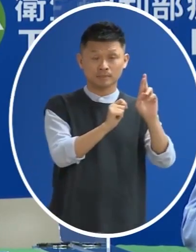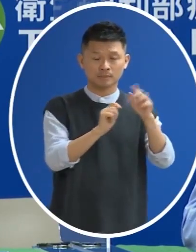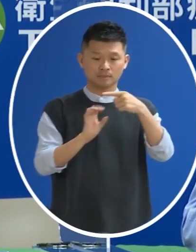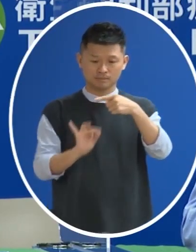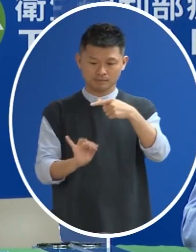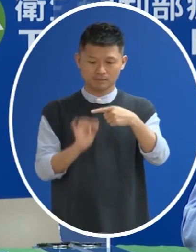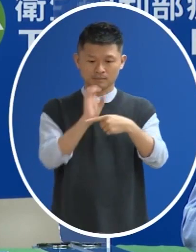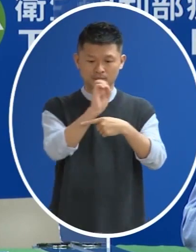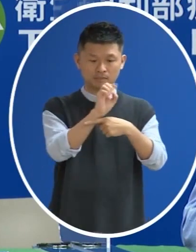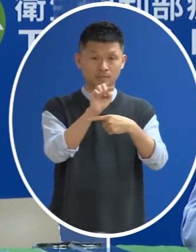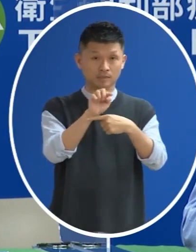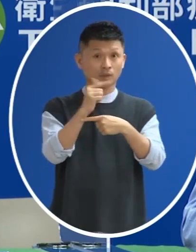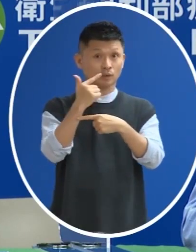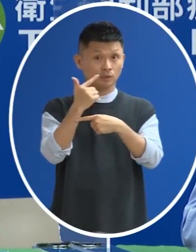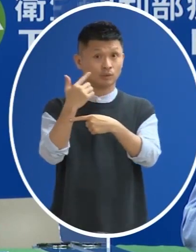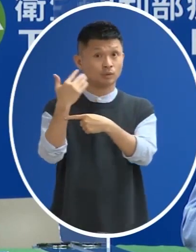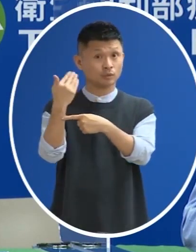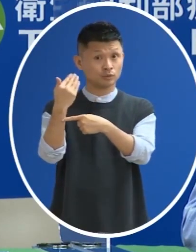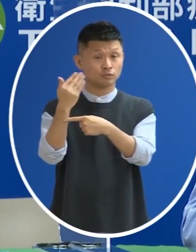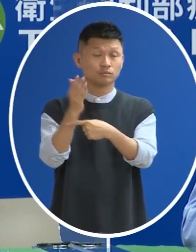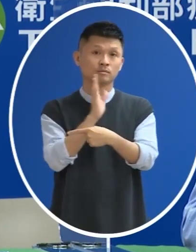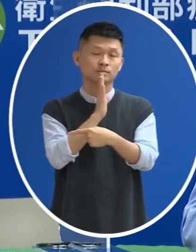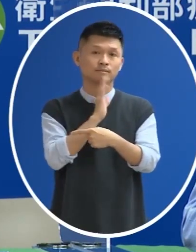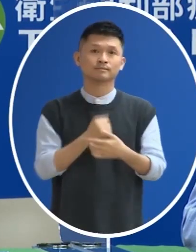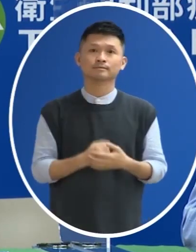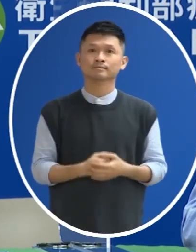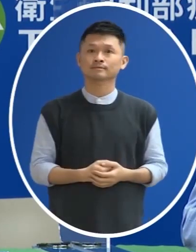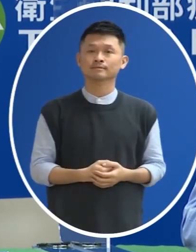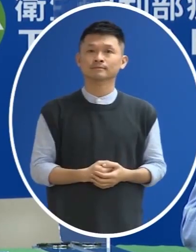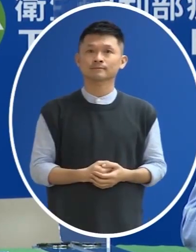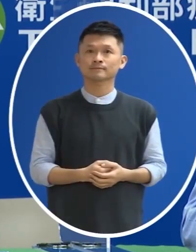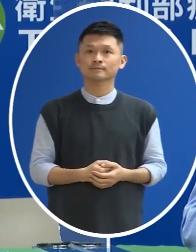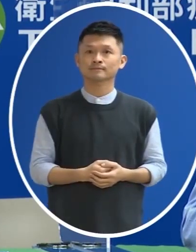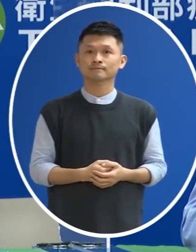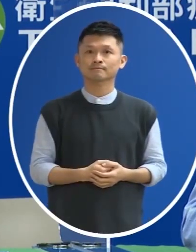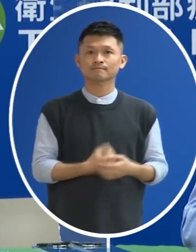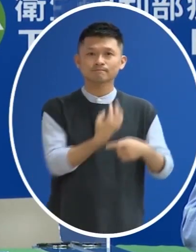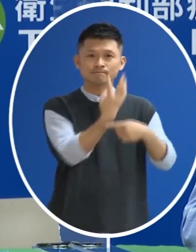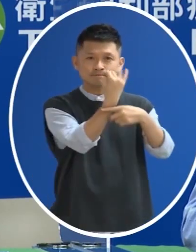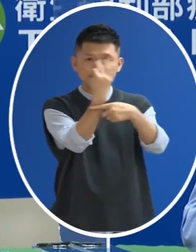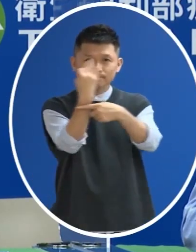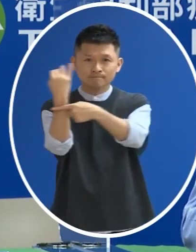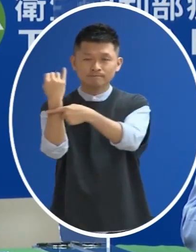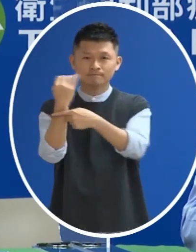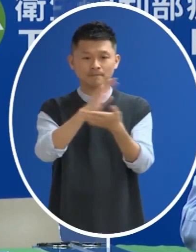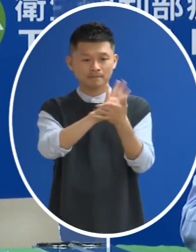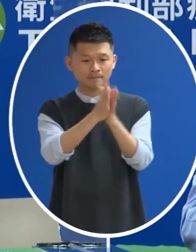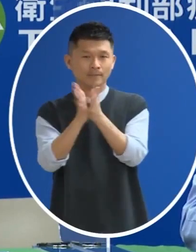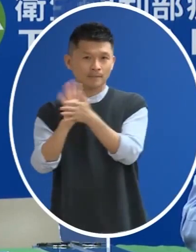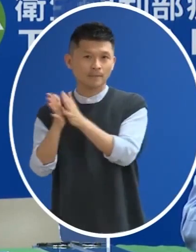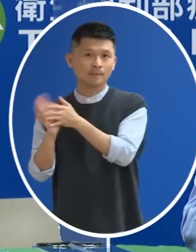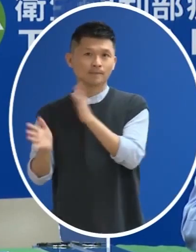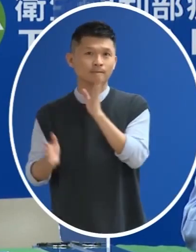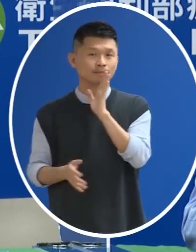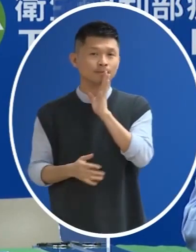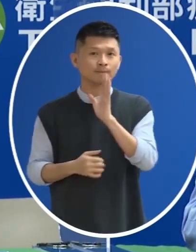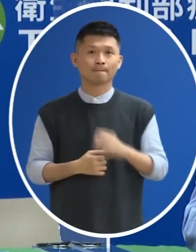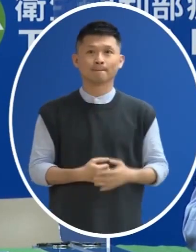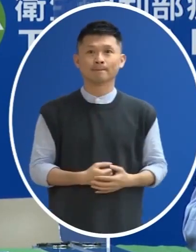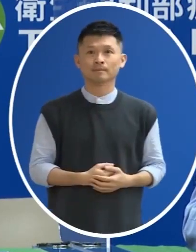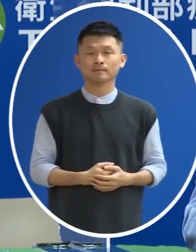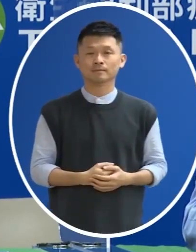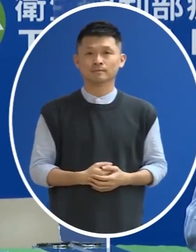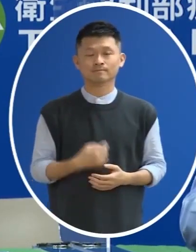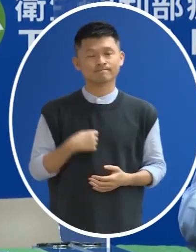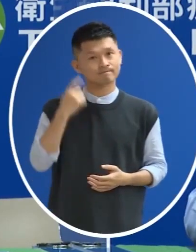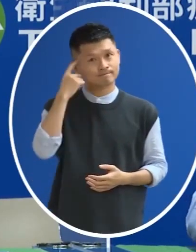0.69了哈，最后就是0.69。好，那当然这个数值都是在变动的哈，都在变动的。好，